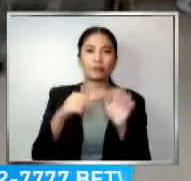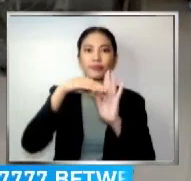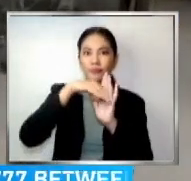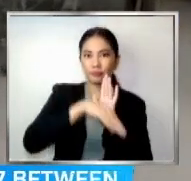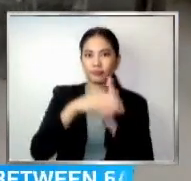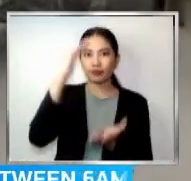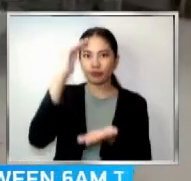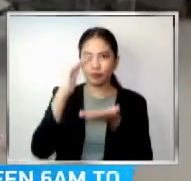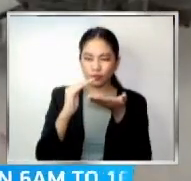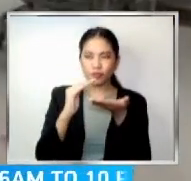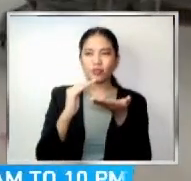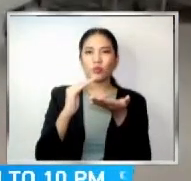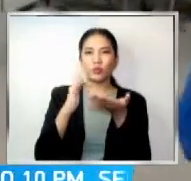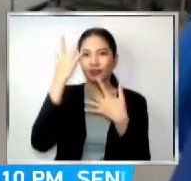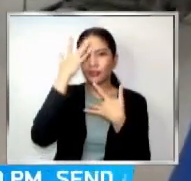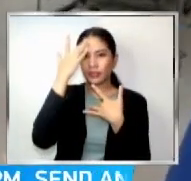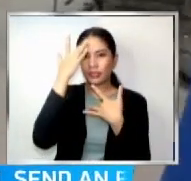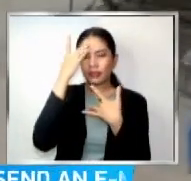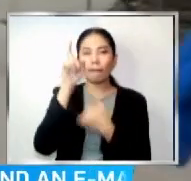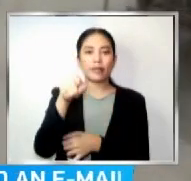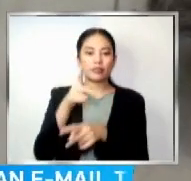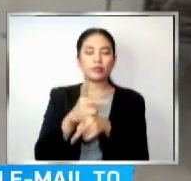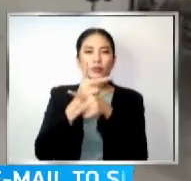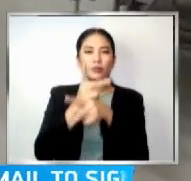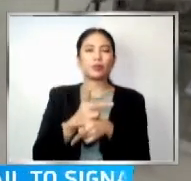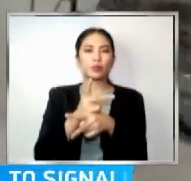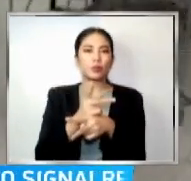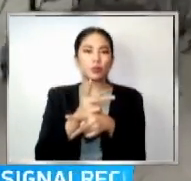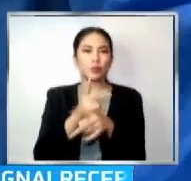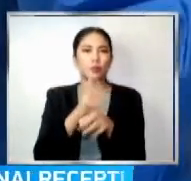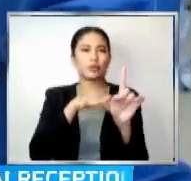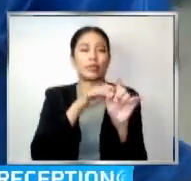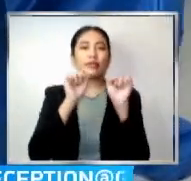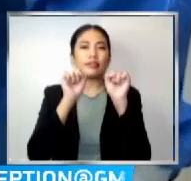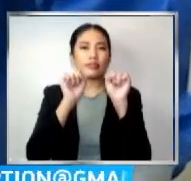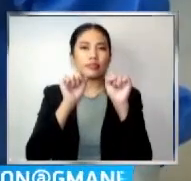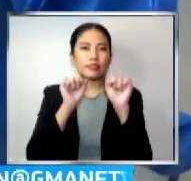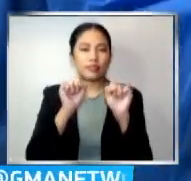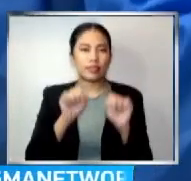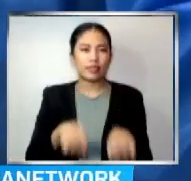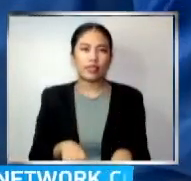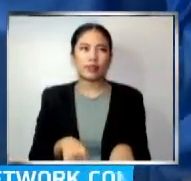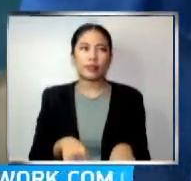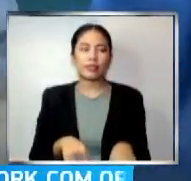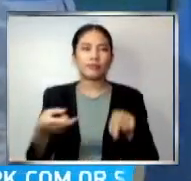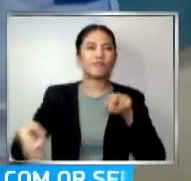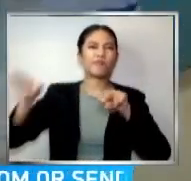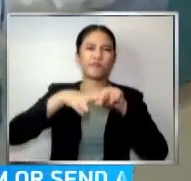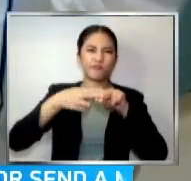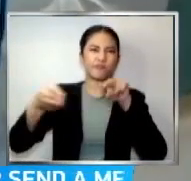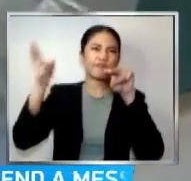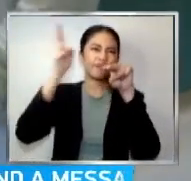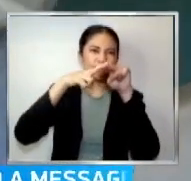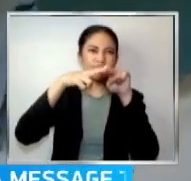it has to be calibrated because sayang naman po kung sumipa ulit, kung prematurely na mailift